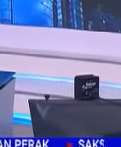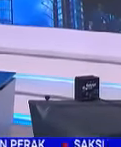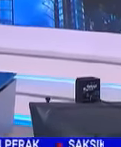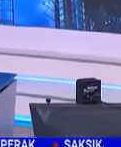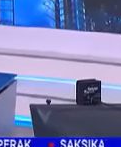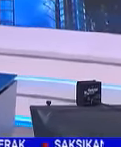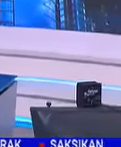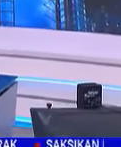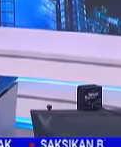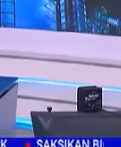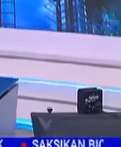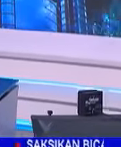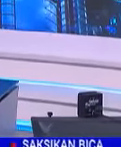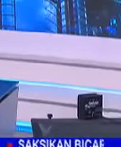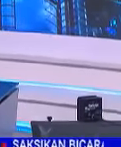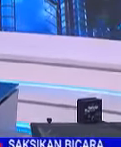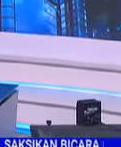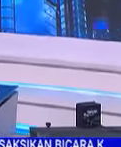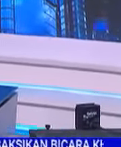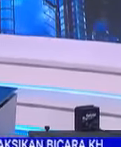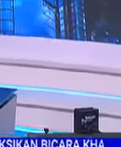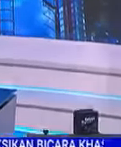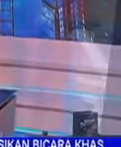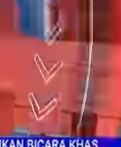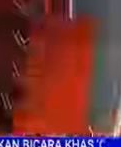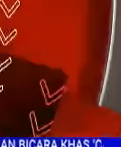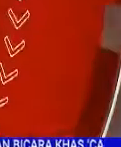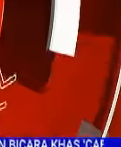Kita ikuti paparan utama malam ini.